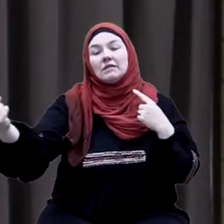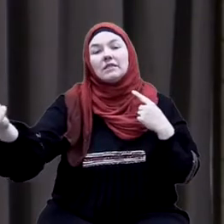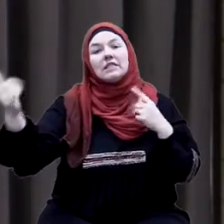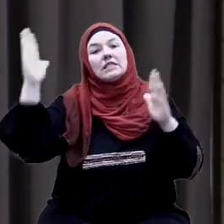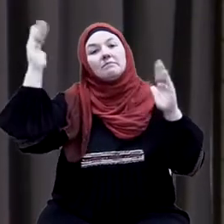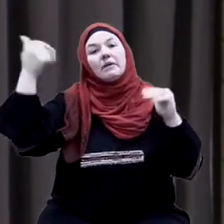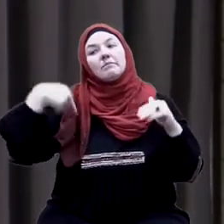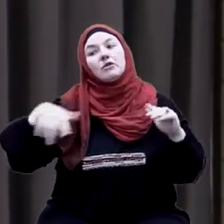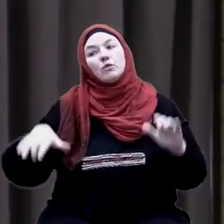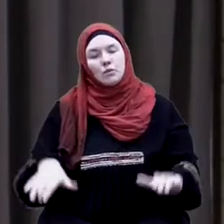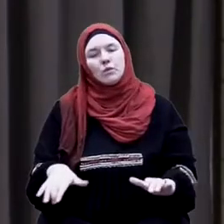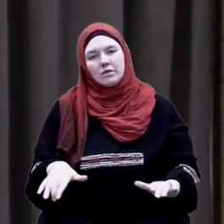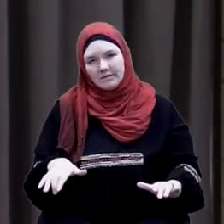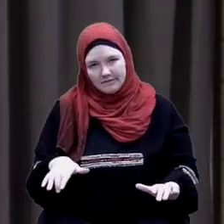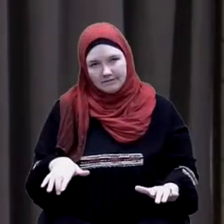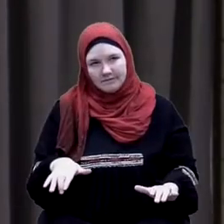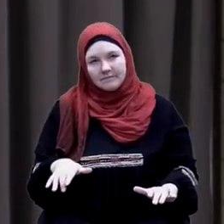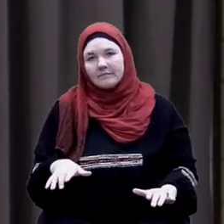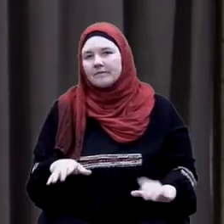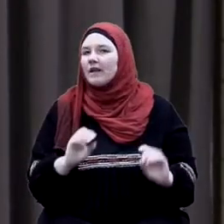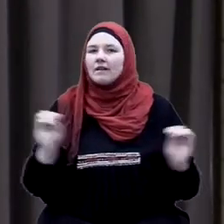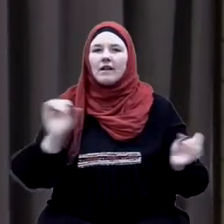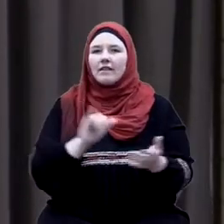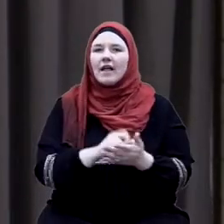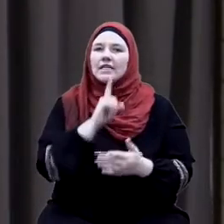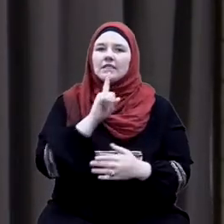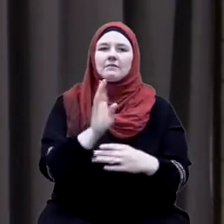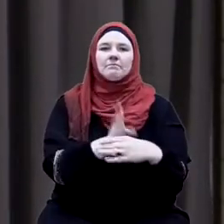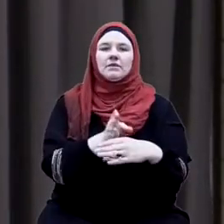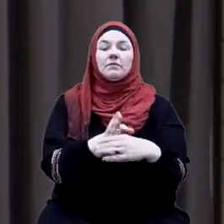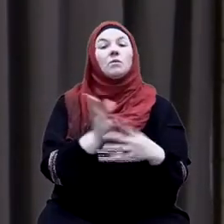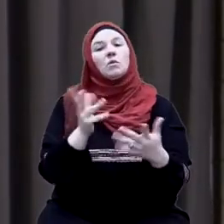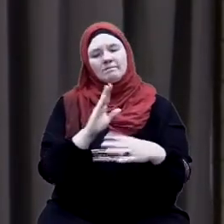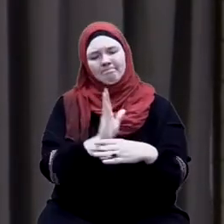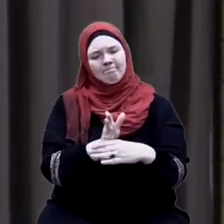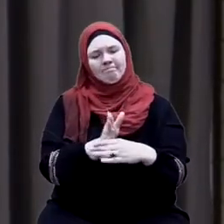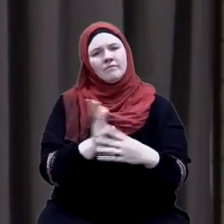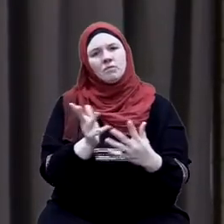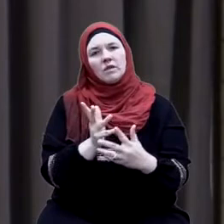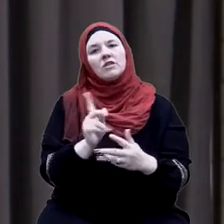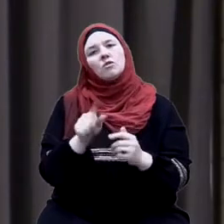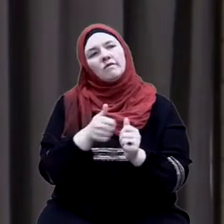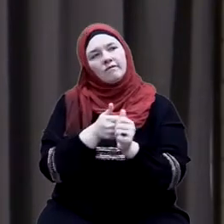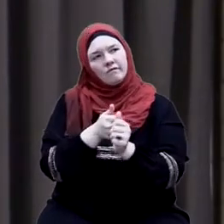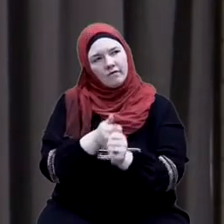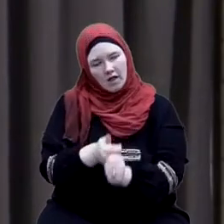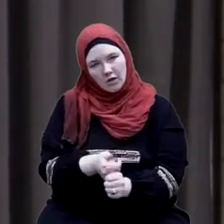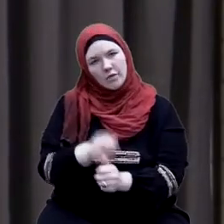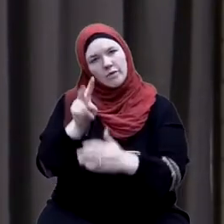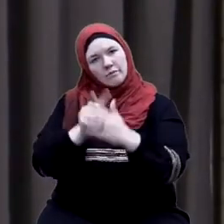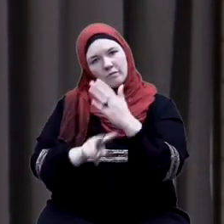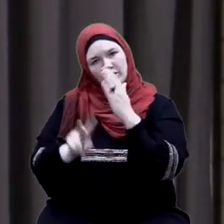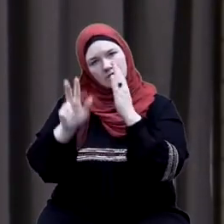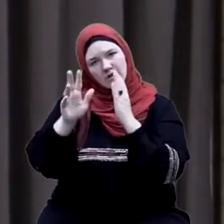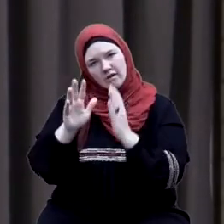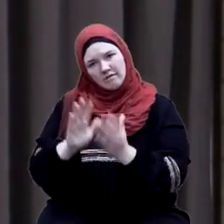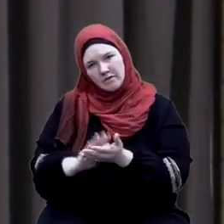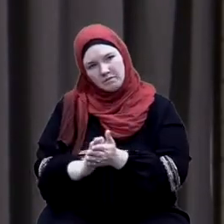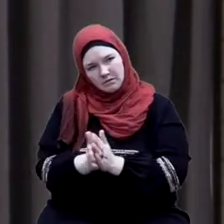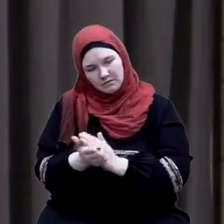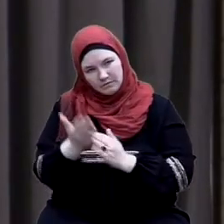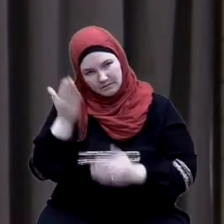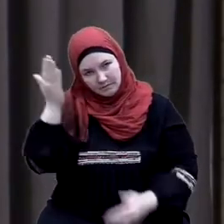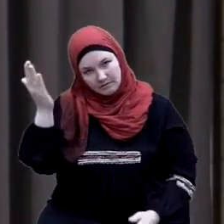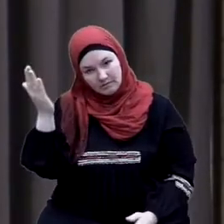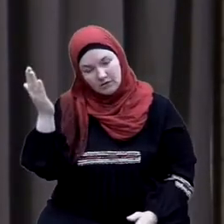to do and be. None of that is moderation. Moderation is to follow the Prophet ﷺ